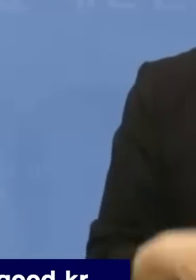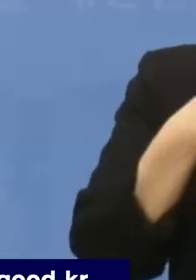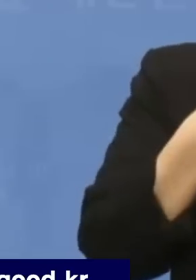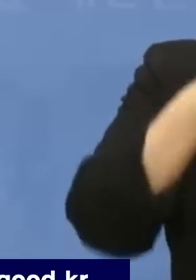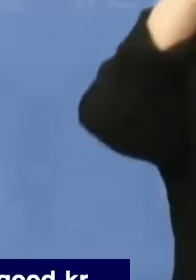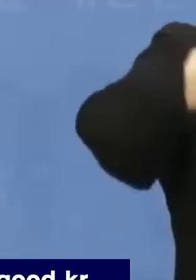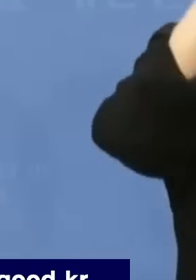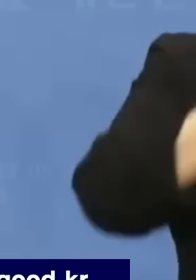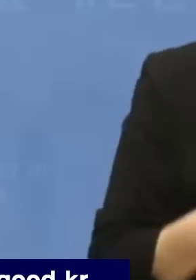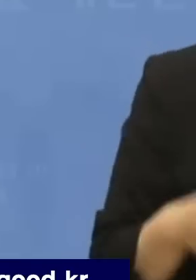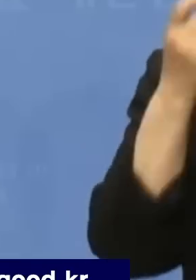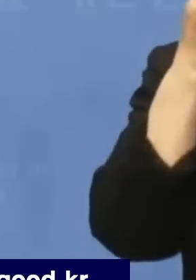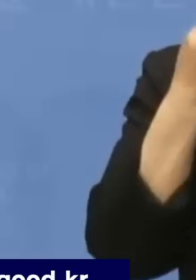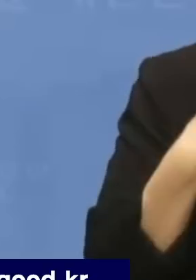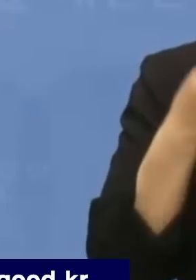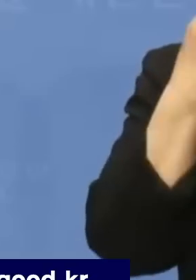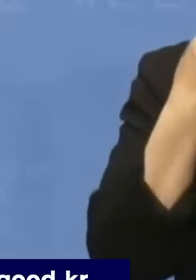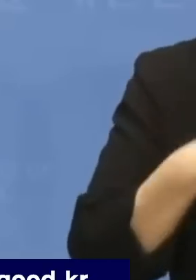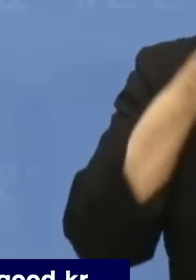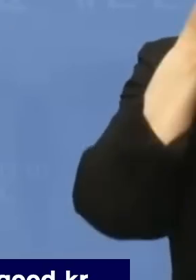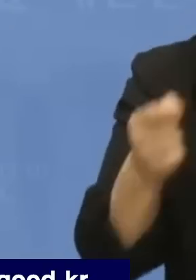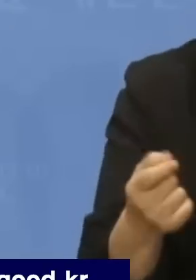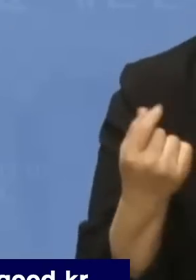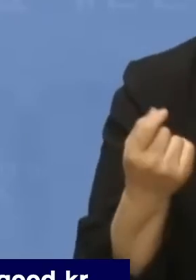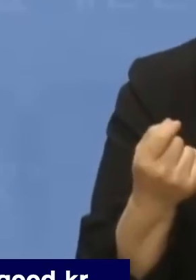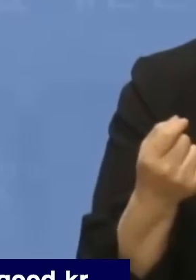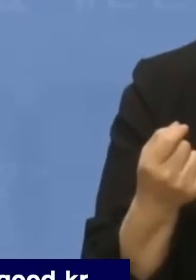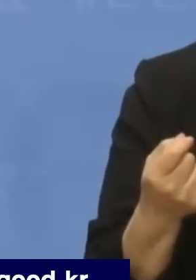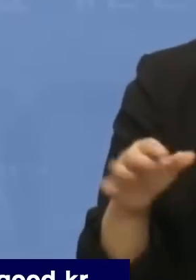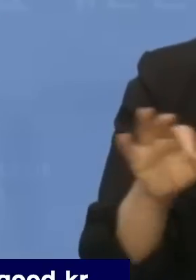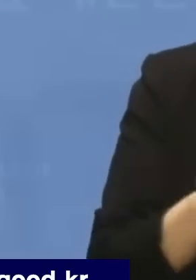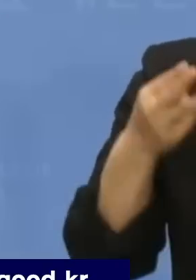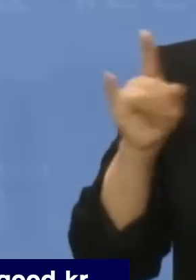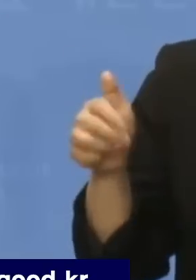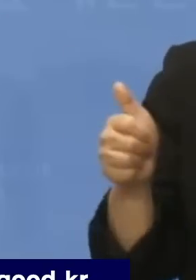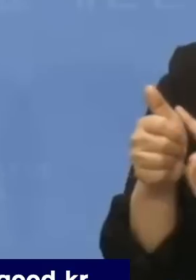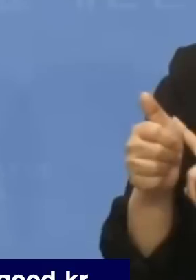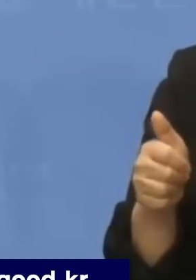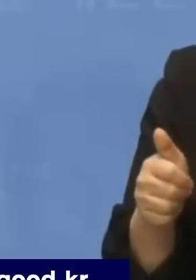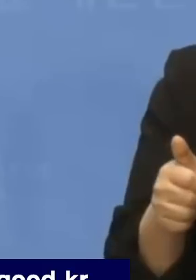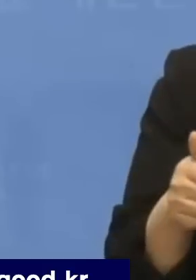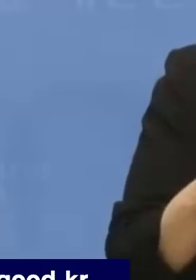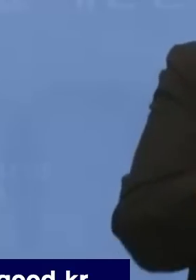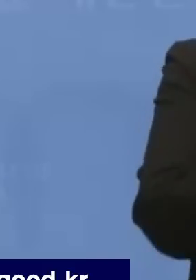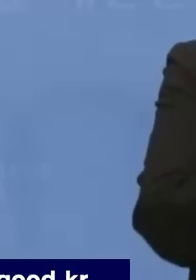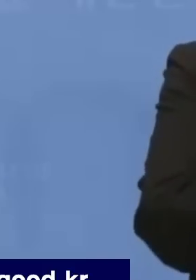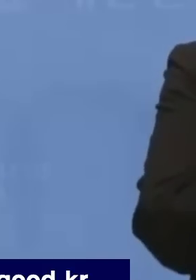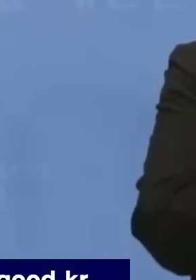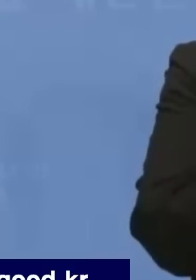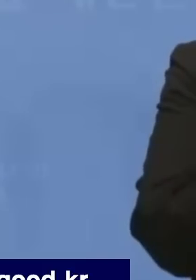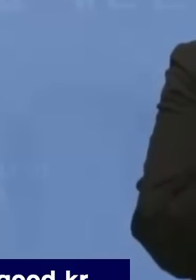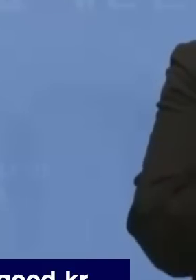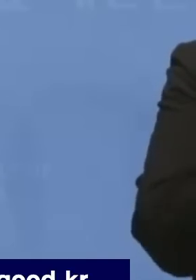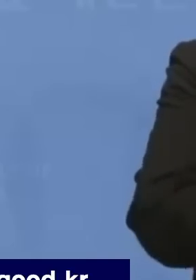그저 거짓말쟁이였다는 게 사실이라면 태 위원은 대통령실은 불법